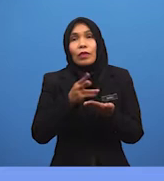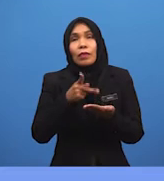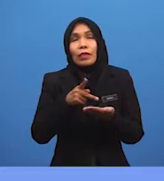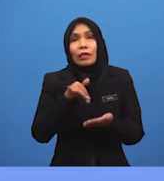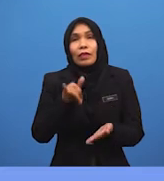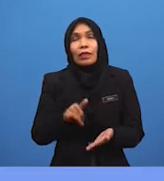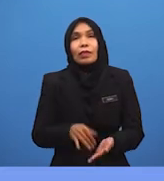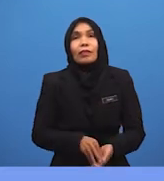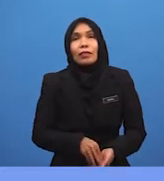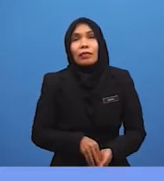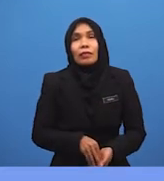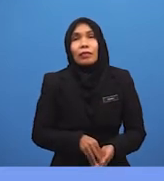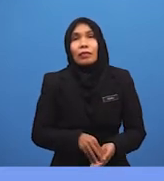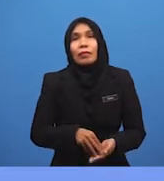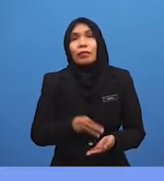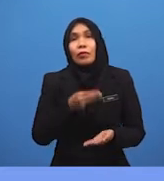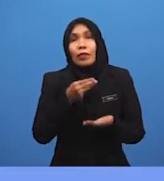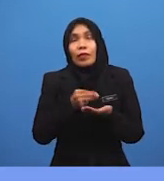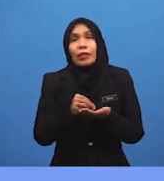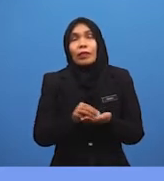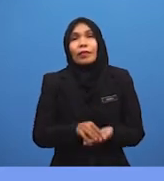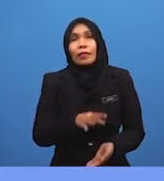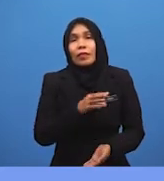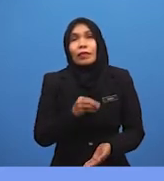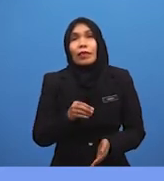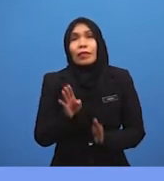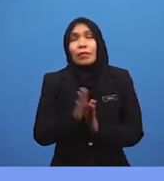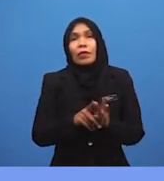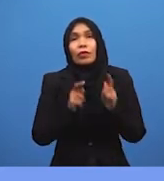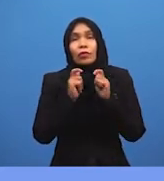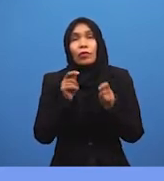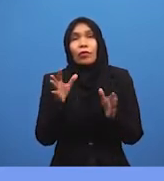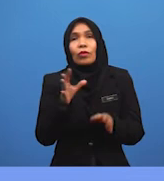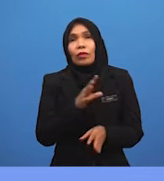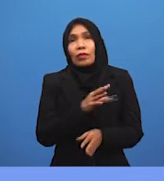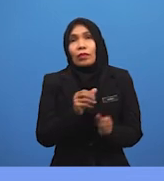diri dan bertutur dengan sopan.